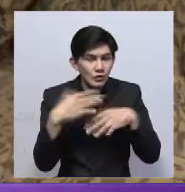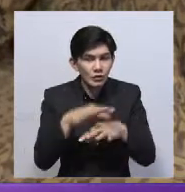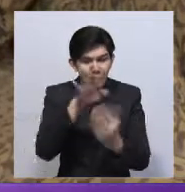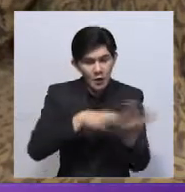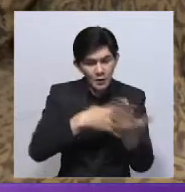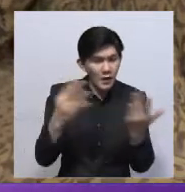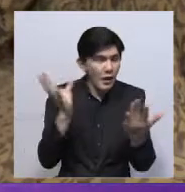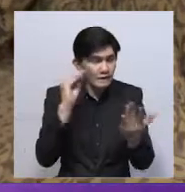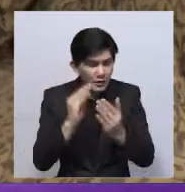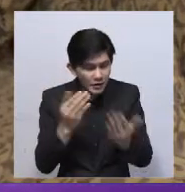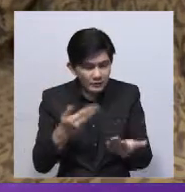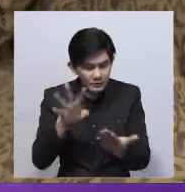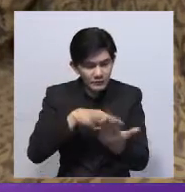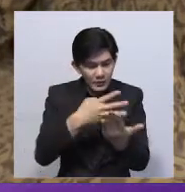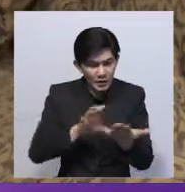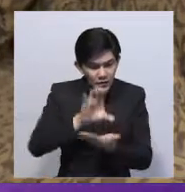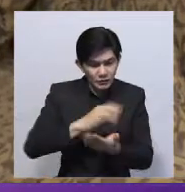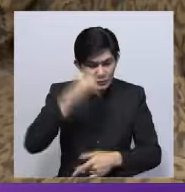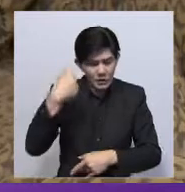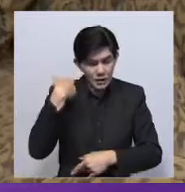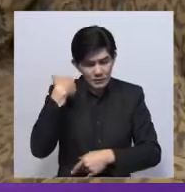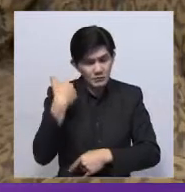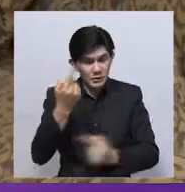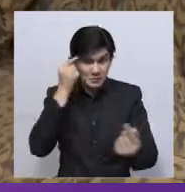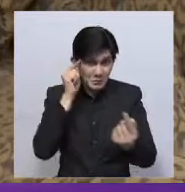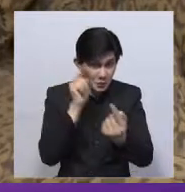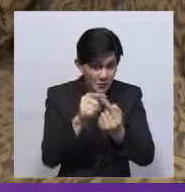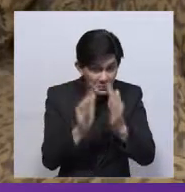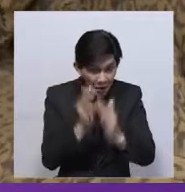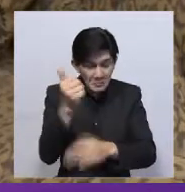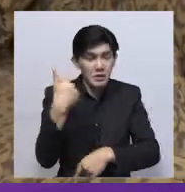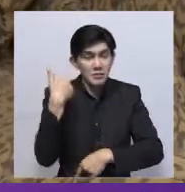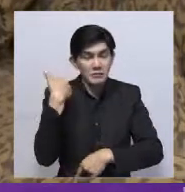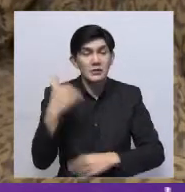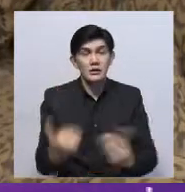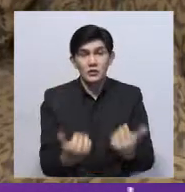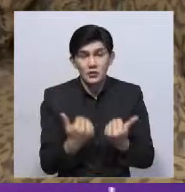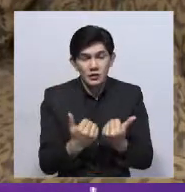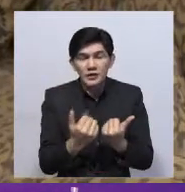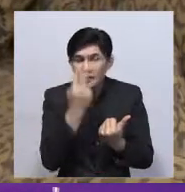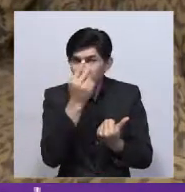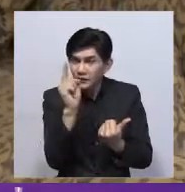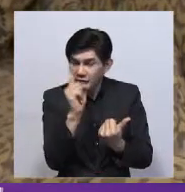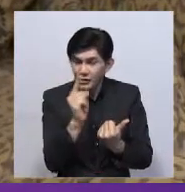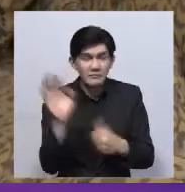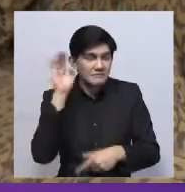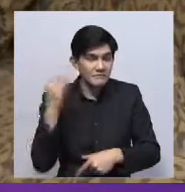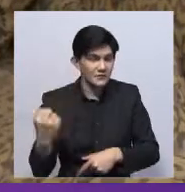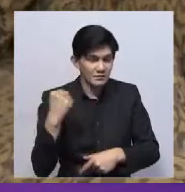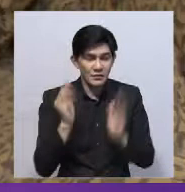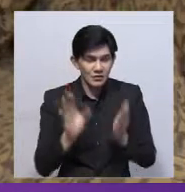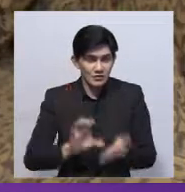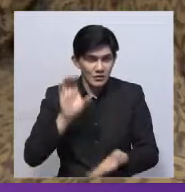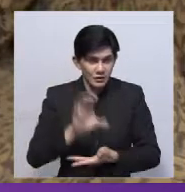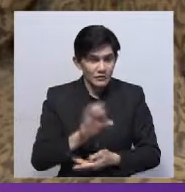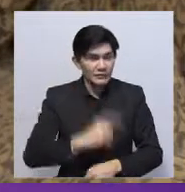บายการส่งเสริมการลงทุนในไทยเกินกว่าเป้าหมายที่ตั้งเอาไว้เกือบเท่าตัวค่ะเป็นการสะท้อนถึงความเชื่อมั่นของนักลง